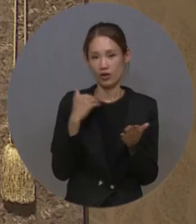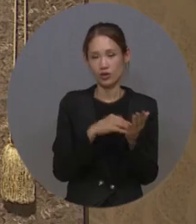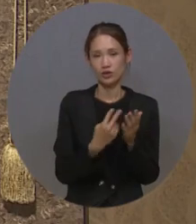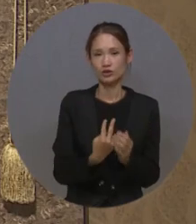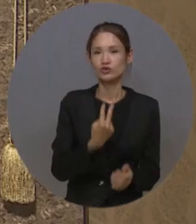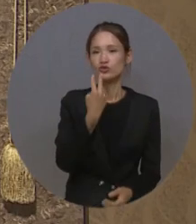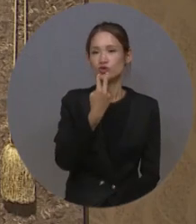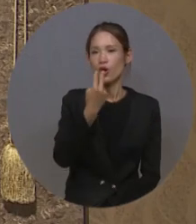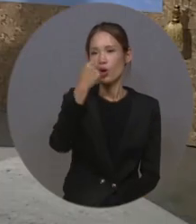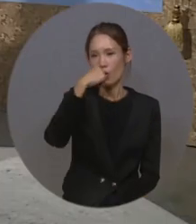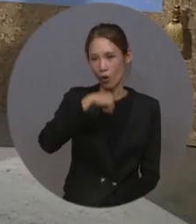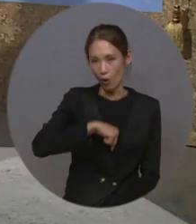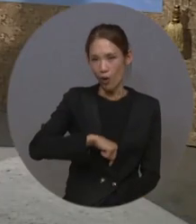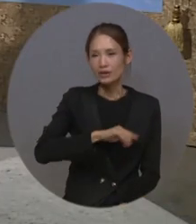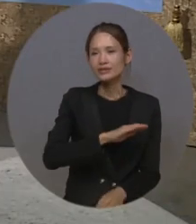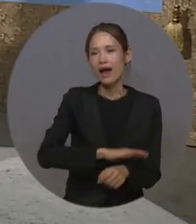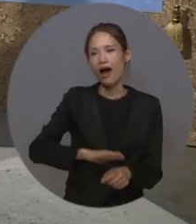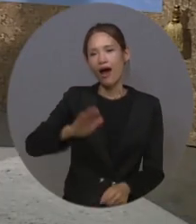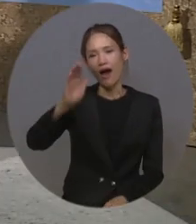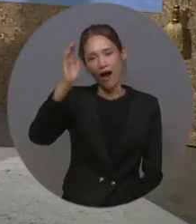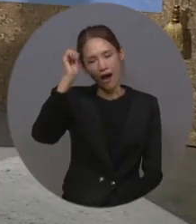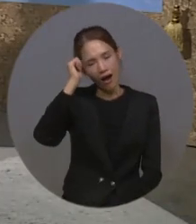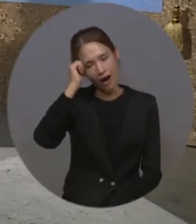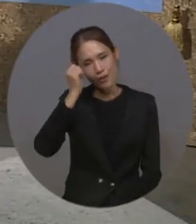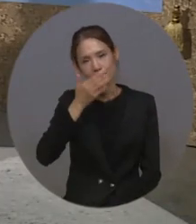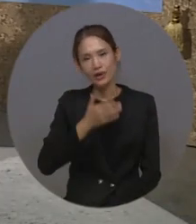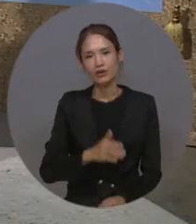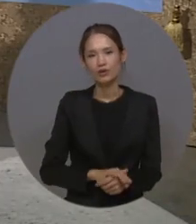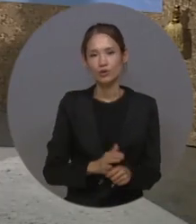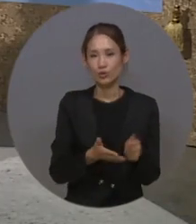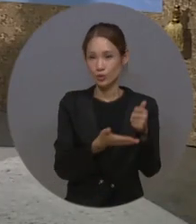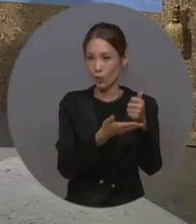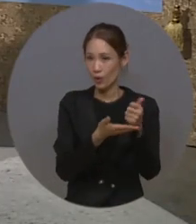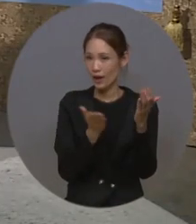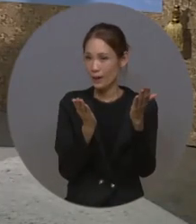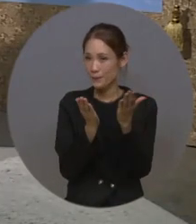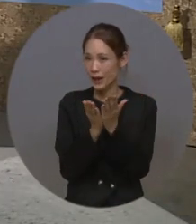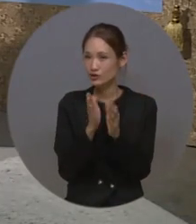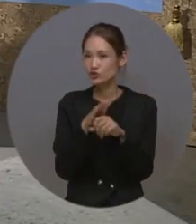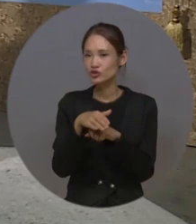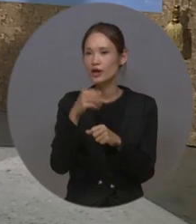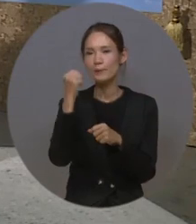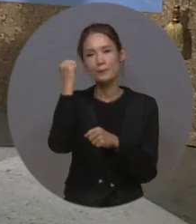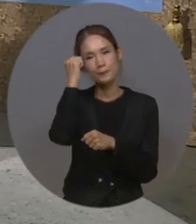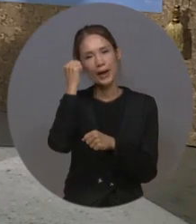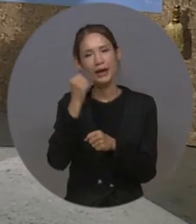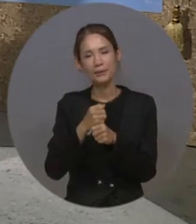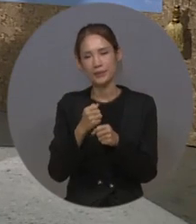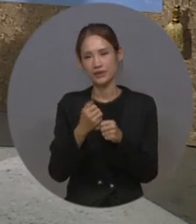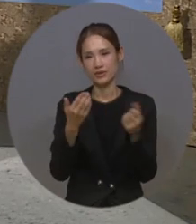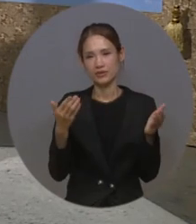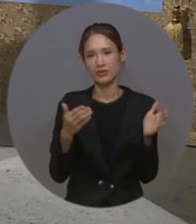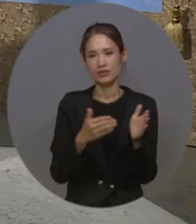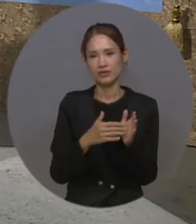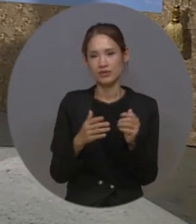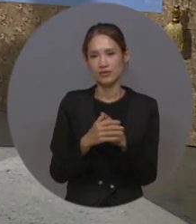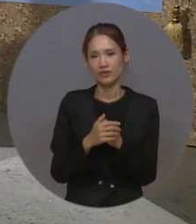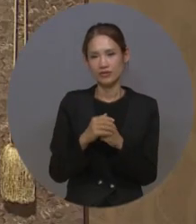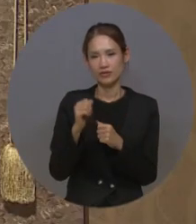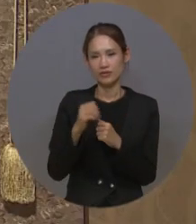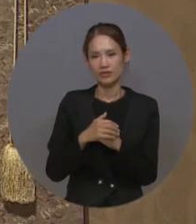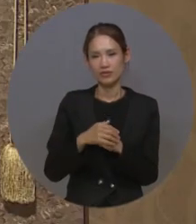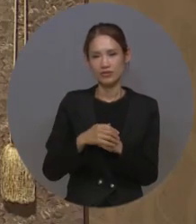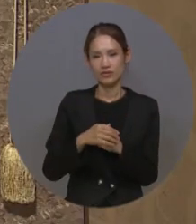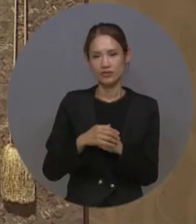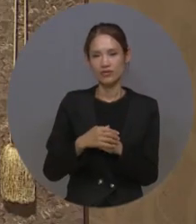잘 쉬고 되게 좋아졌어요 라는 분들이 많단 말이죠. 그러니까 그 고객 맞춤형 베개를 제작해 주는 건가요? 네. 저희가 처음 베개를 봤을 때